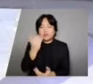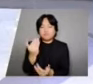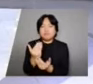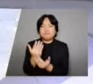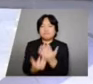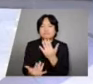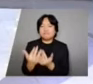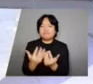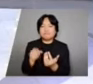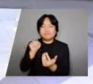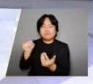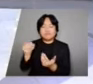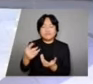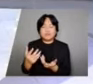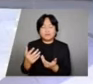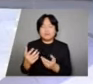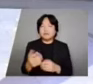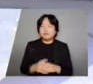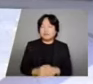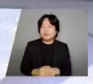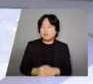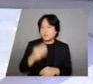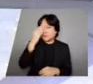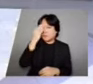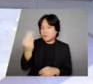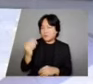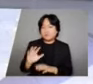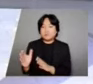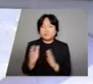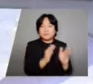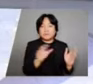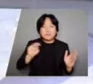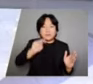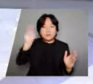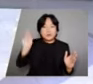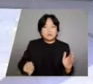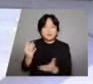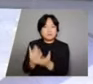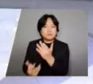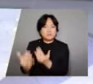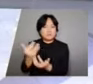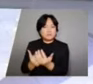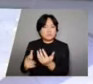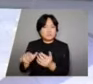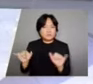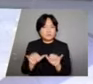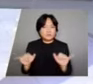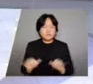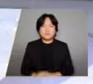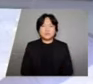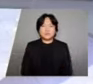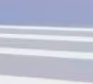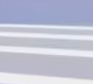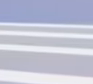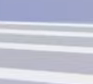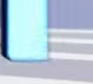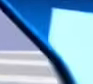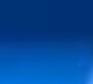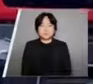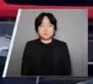Philippine General Hospital sa Maynila nang magkasunog sa isang bahagi ng main building nito. Saksi, si Emil Sumangi.